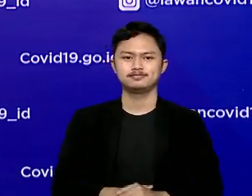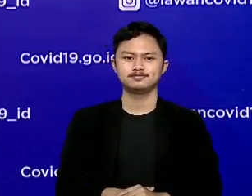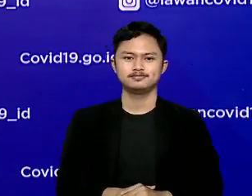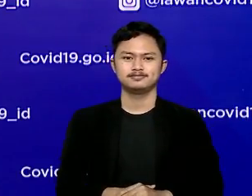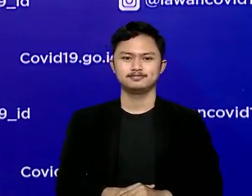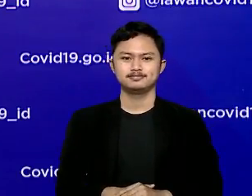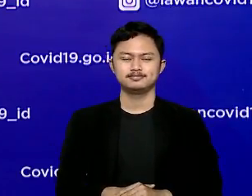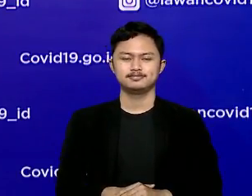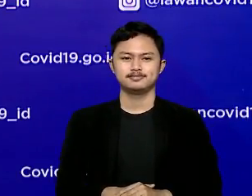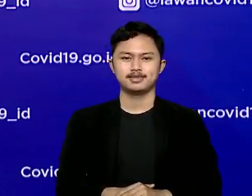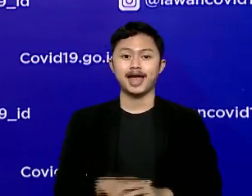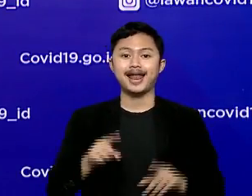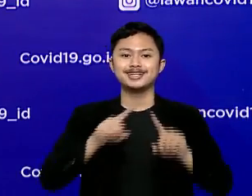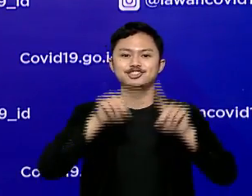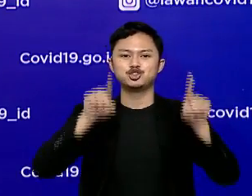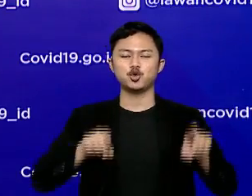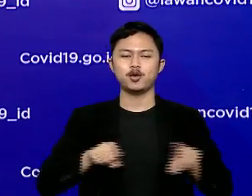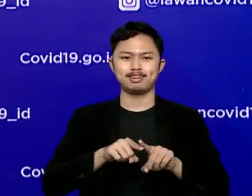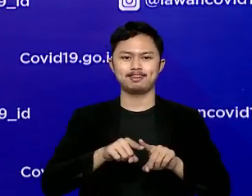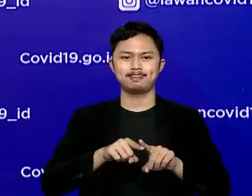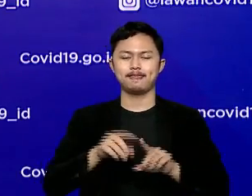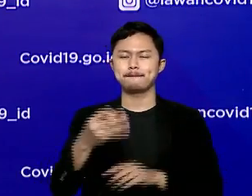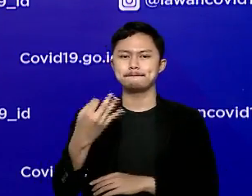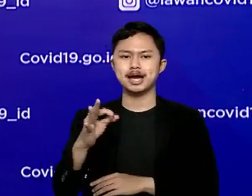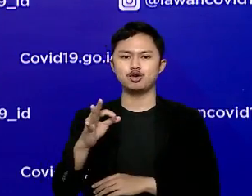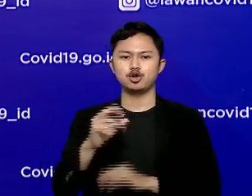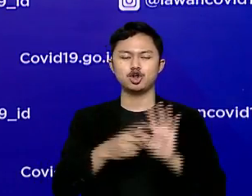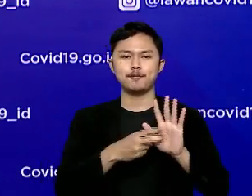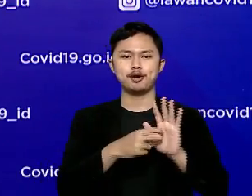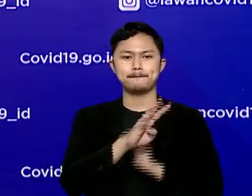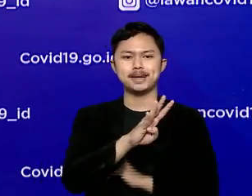Bersamaan dengan dikeluarkannya surat edaran nomor